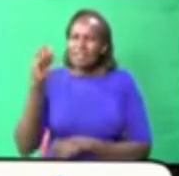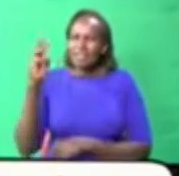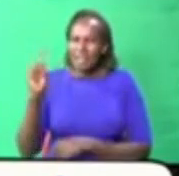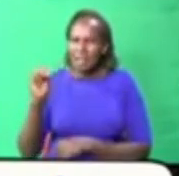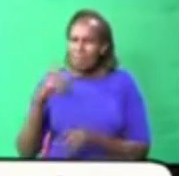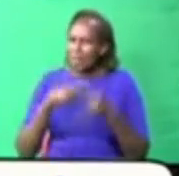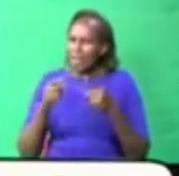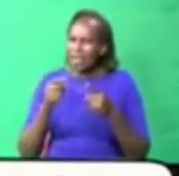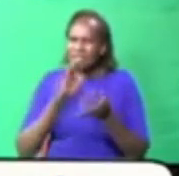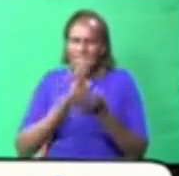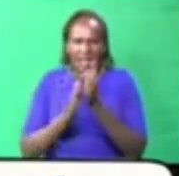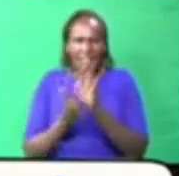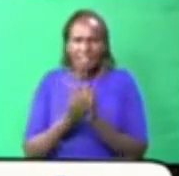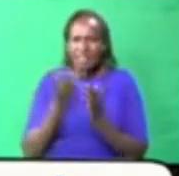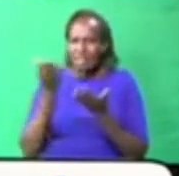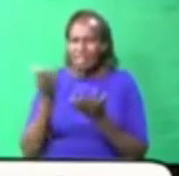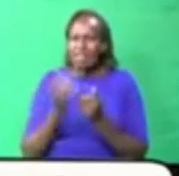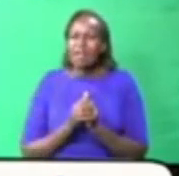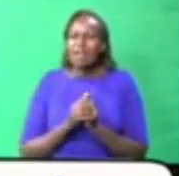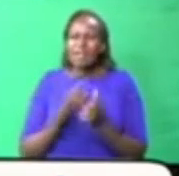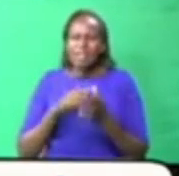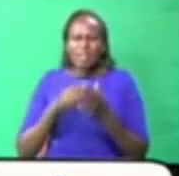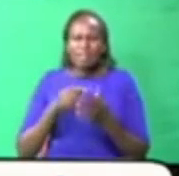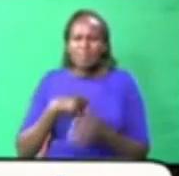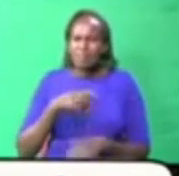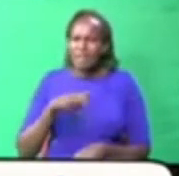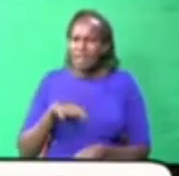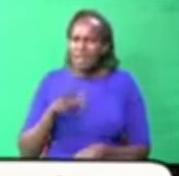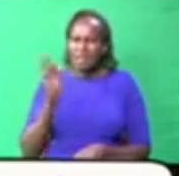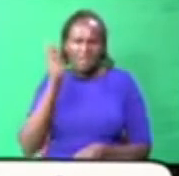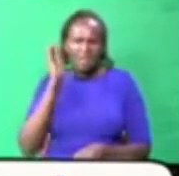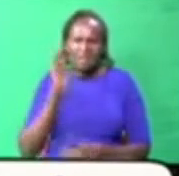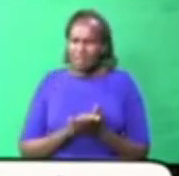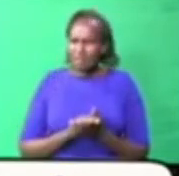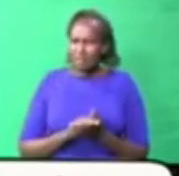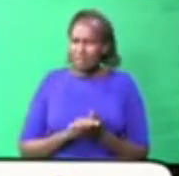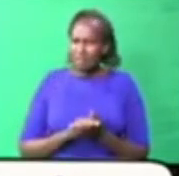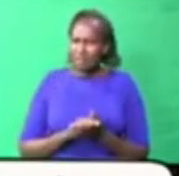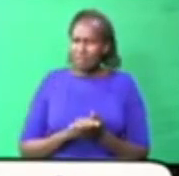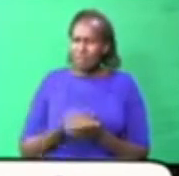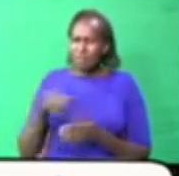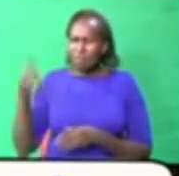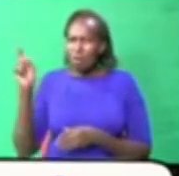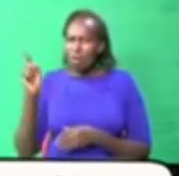hakana kitu ndani. Nikasikia nilikuwa kwa street Nairobi nikitembea,